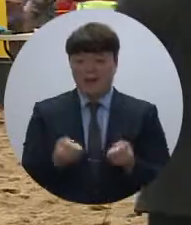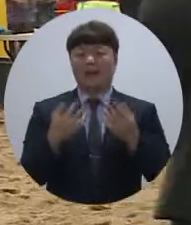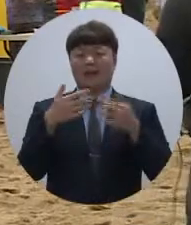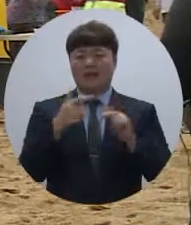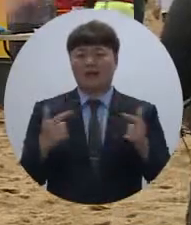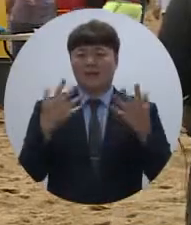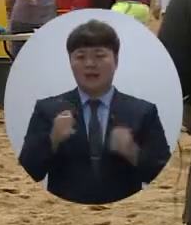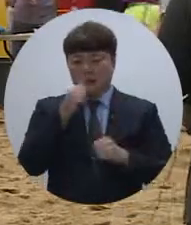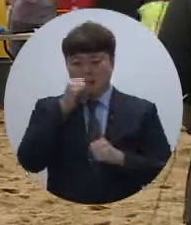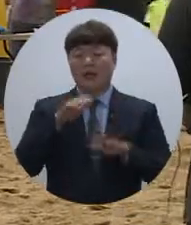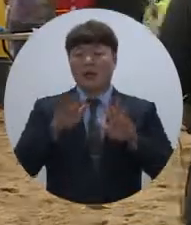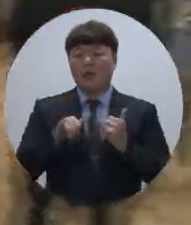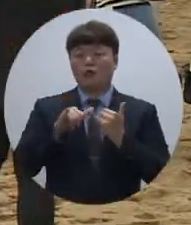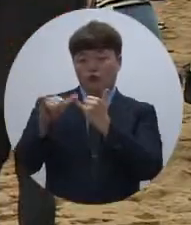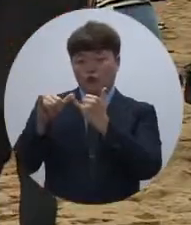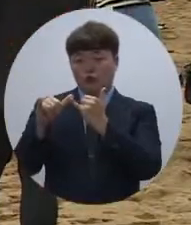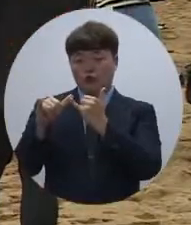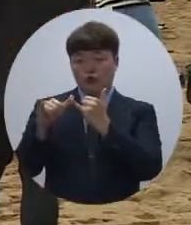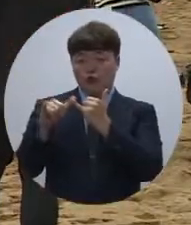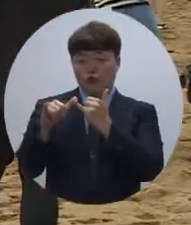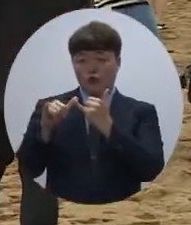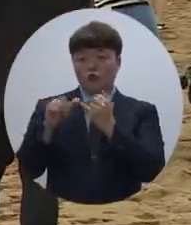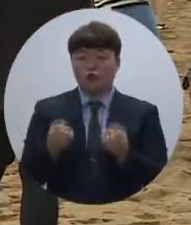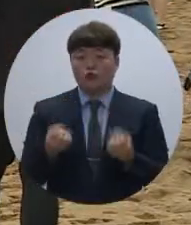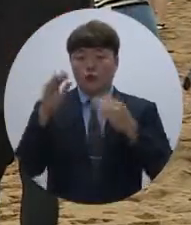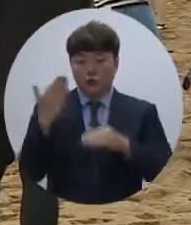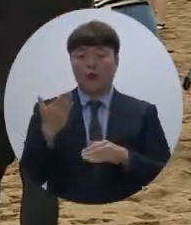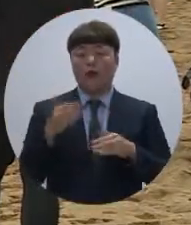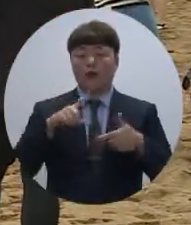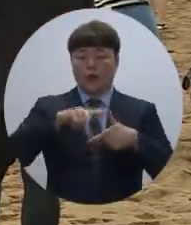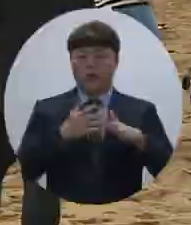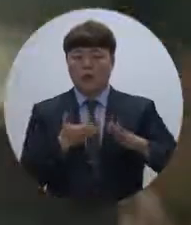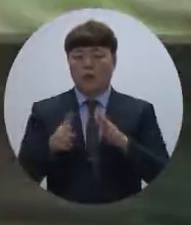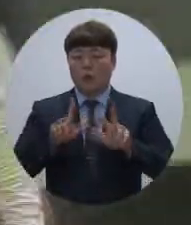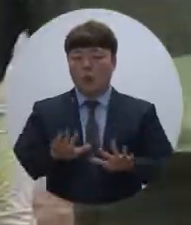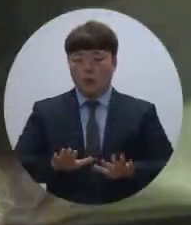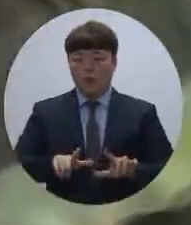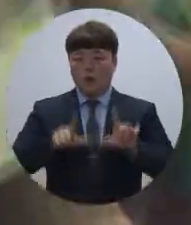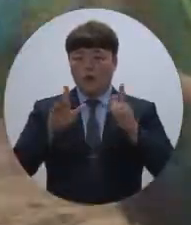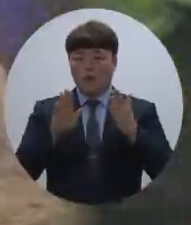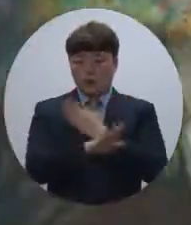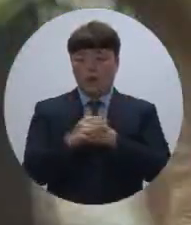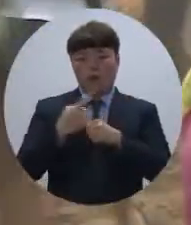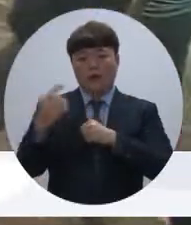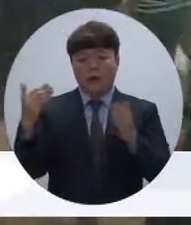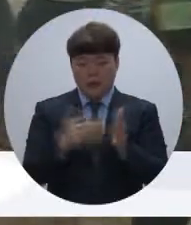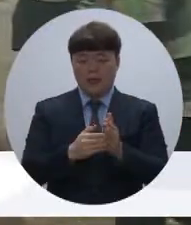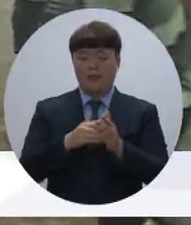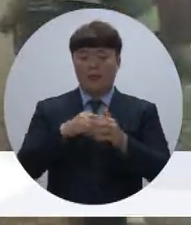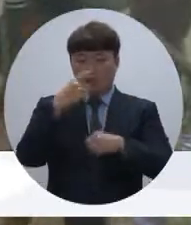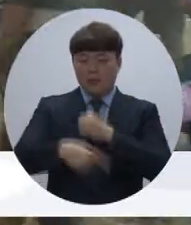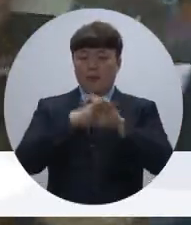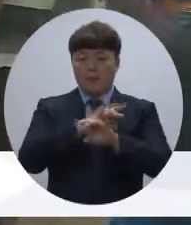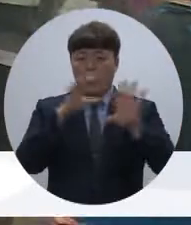이번 우수축제 선정으로 합천 바캉스축제는 경남도로부터 올해부터 내년까지 매년 2,500만